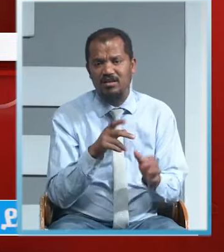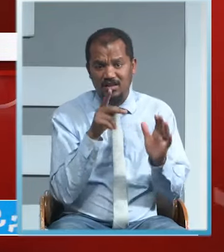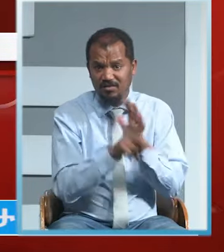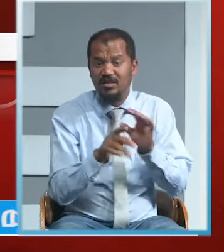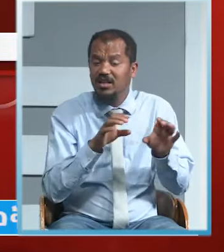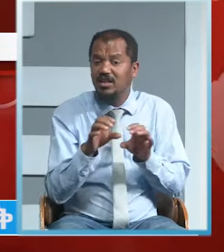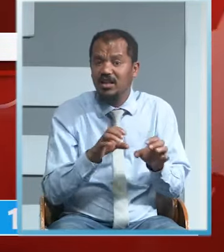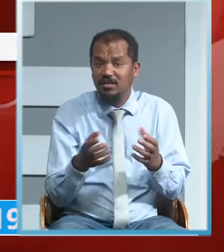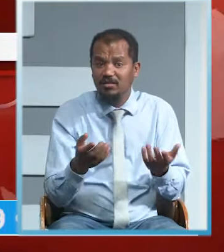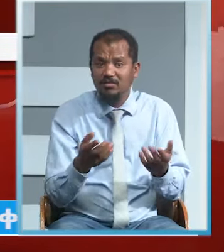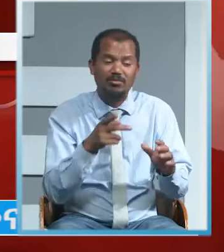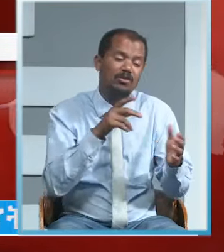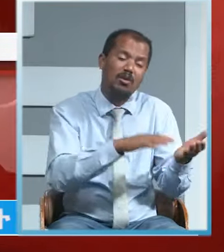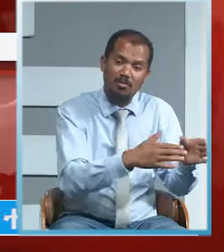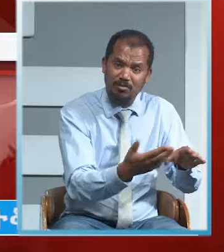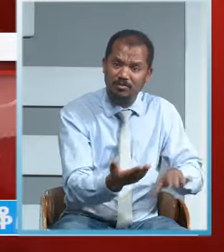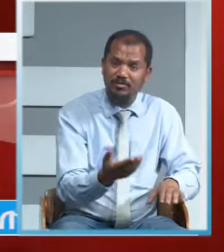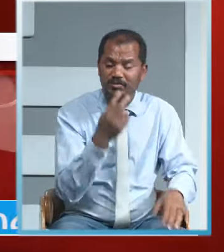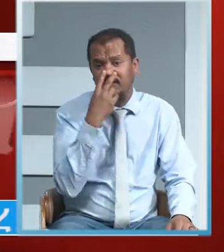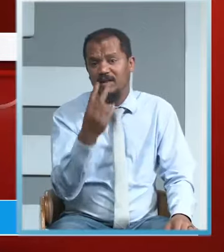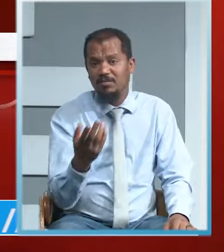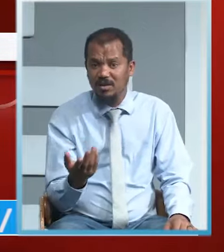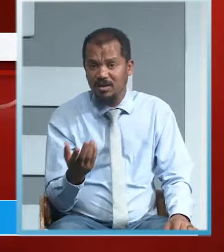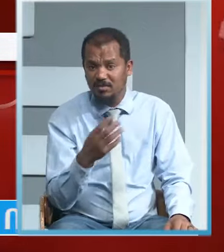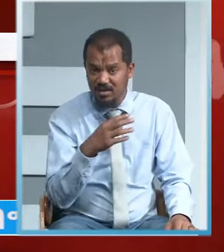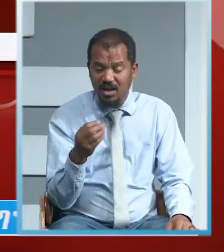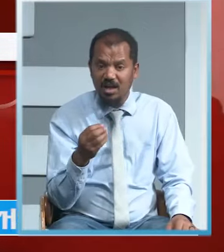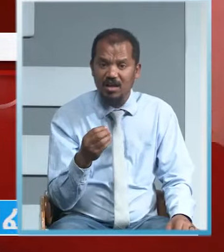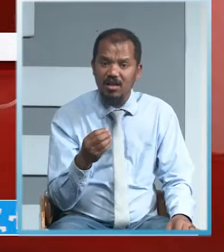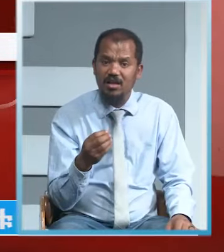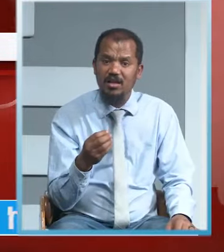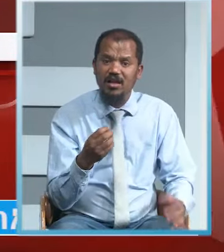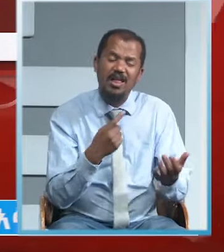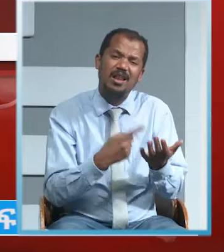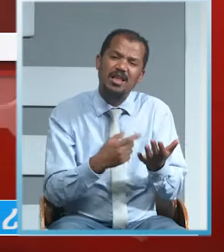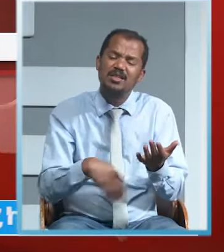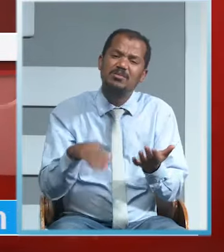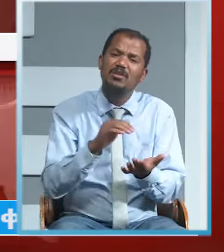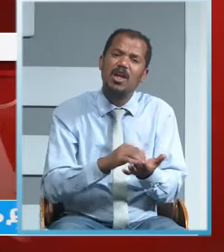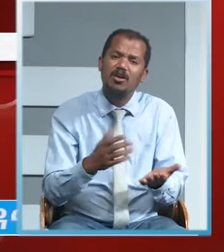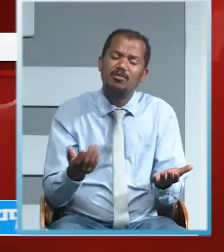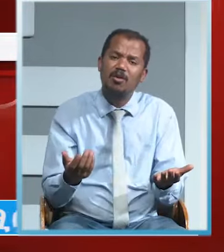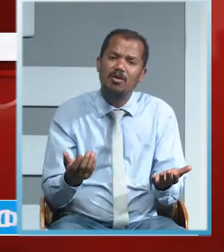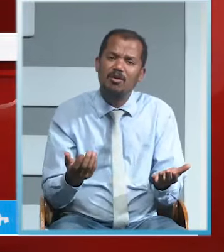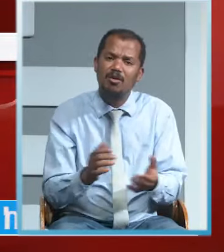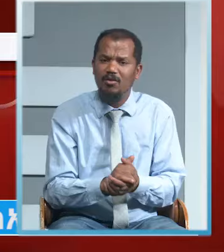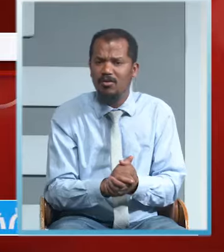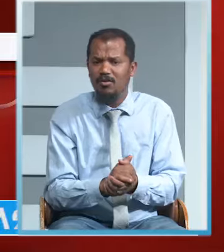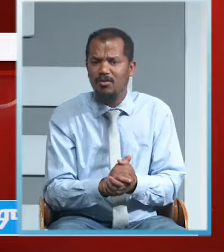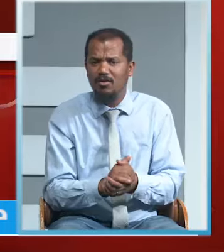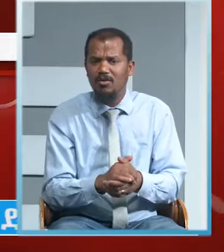እንደተከናወነ እንደተገደሉ የተመለከትንበትና ለዚህም ደግሞ የተያዥ